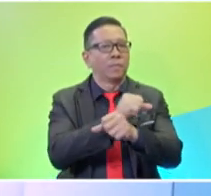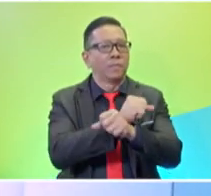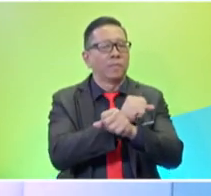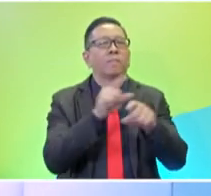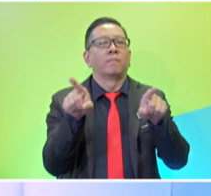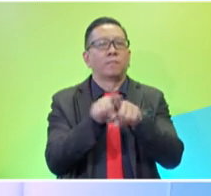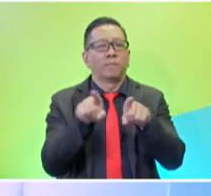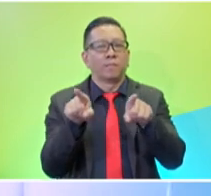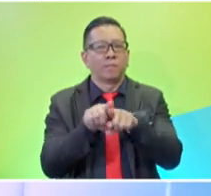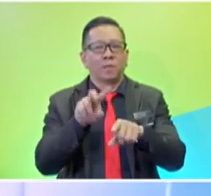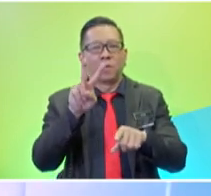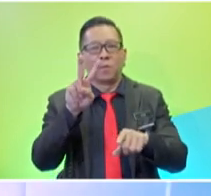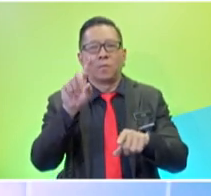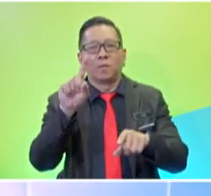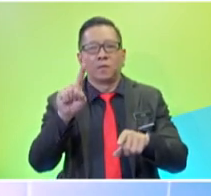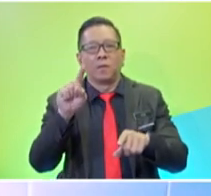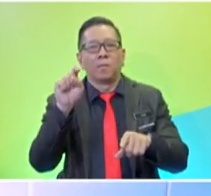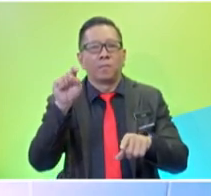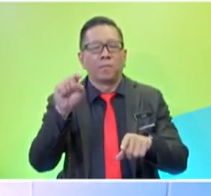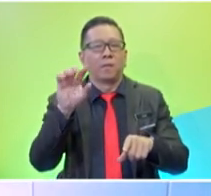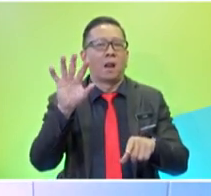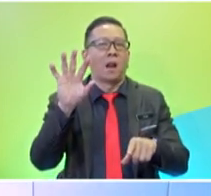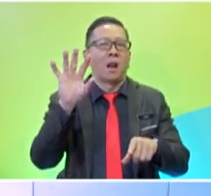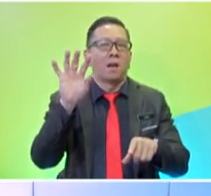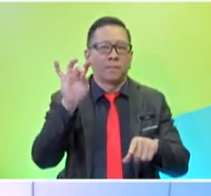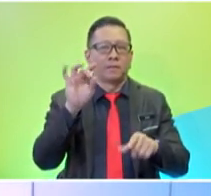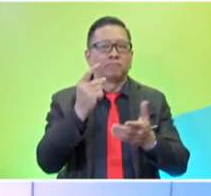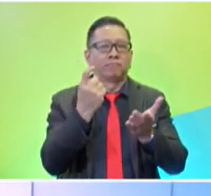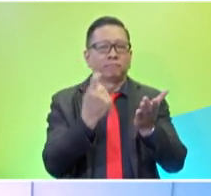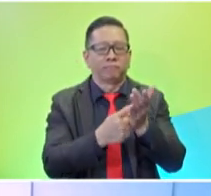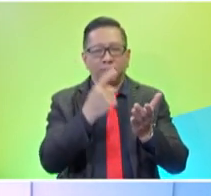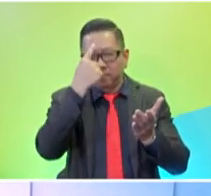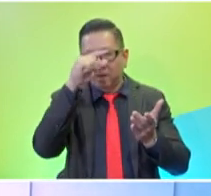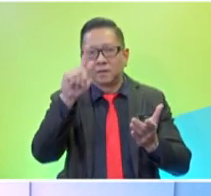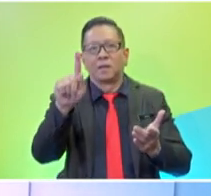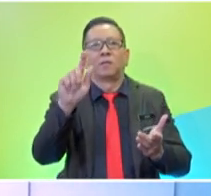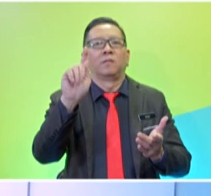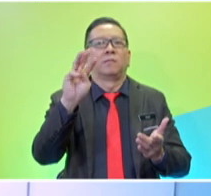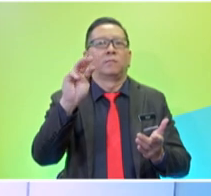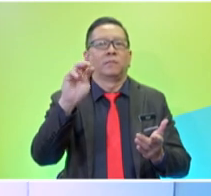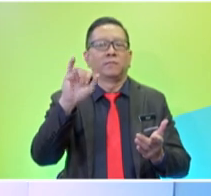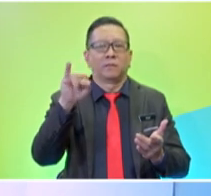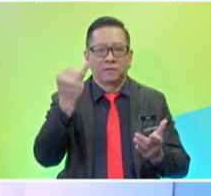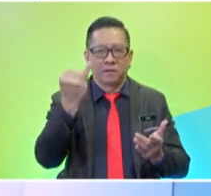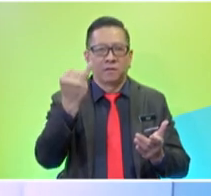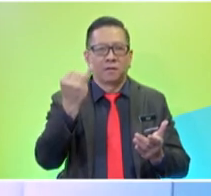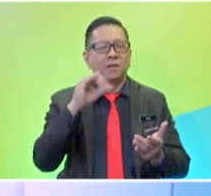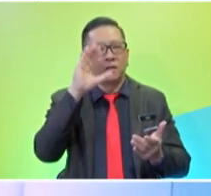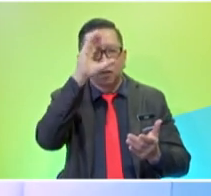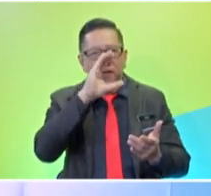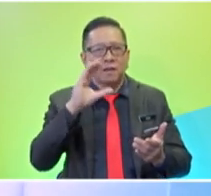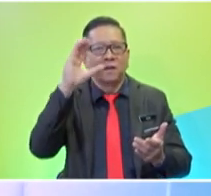bersamaan dengan 21 perpuluhan 8 Sin bagi 1 kilo white per jam Jadi kita nak cari